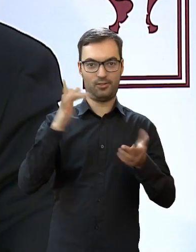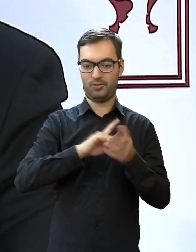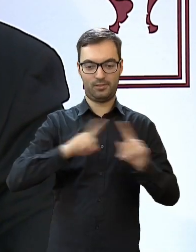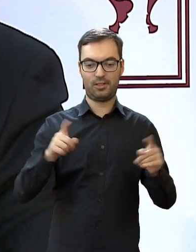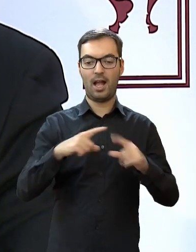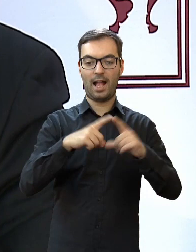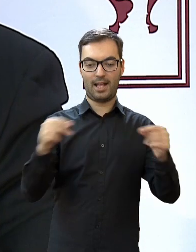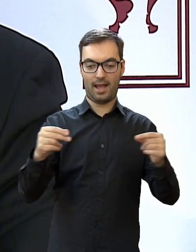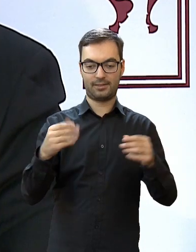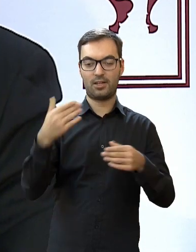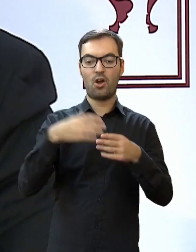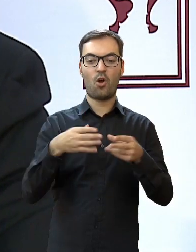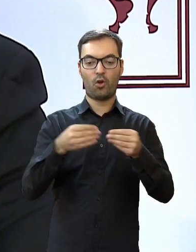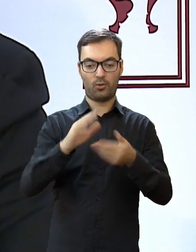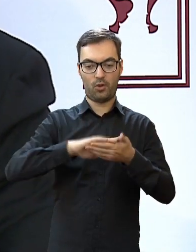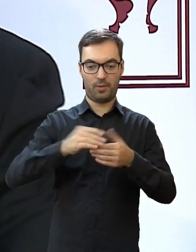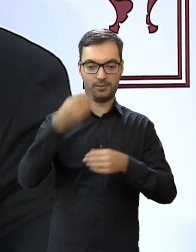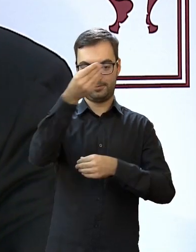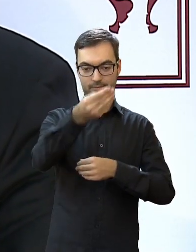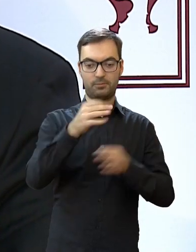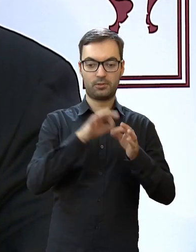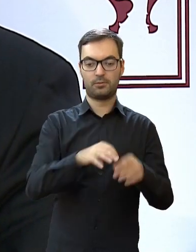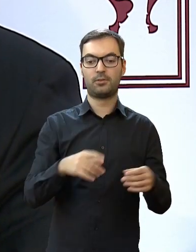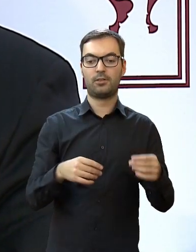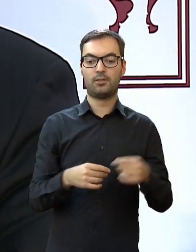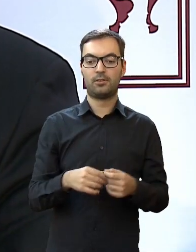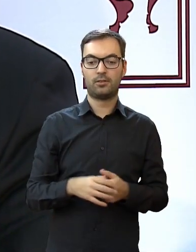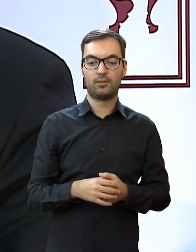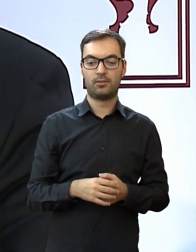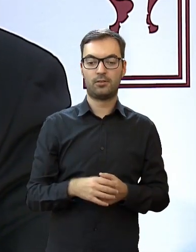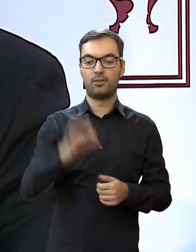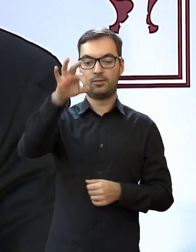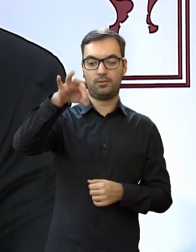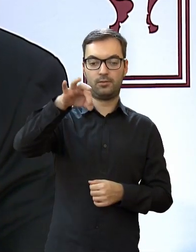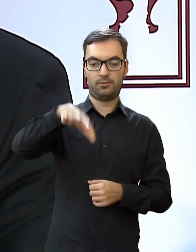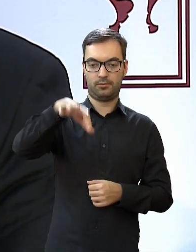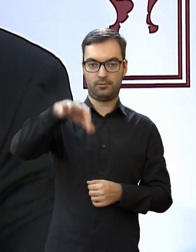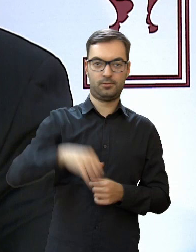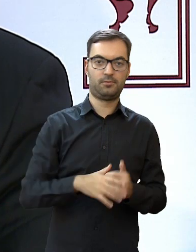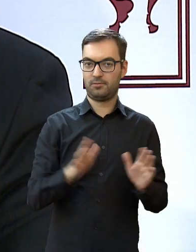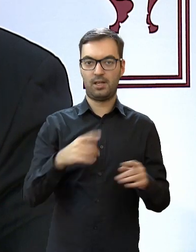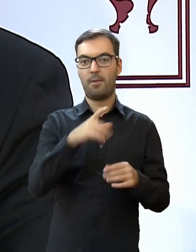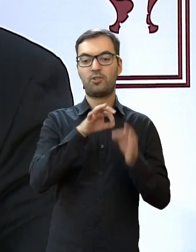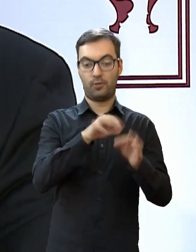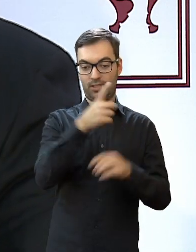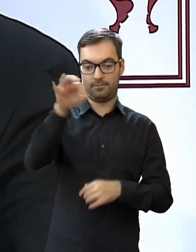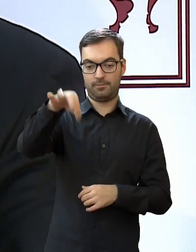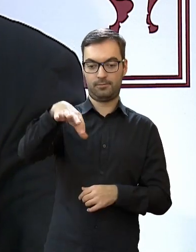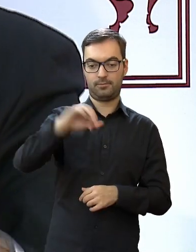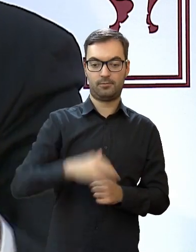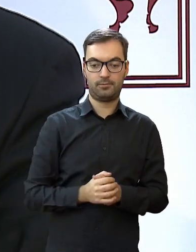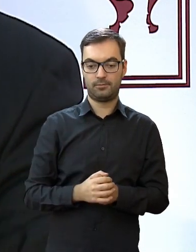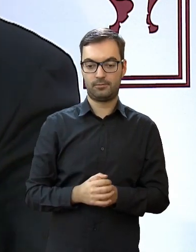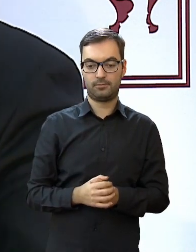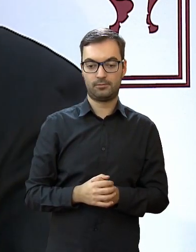Kartkę, koperty dawał temu przewodniczącemu, a przewodniczące, mówiła, ordynacja spuszczał ją przez otwór do urny. I